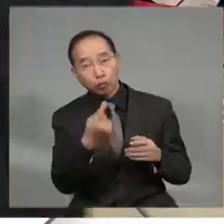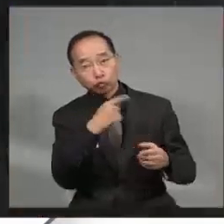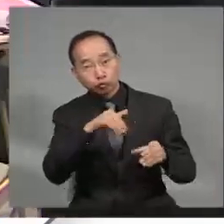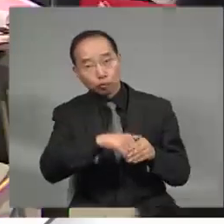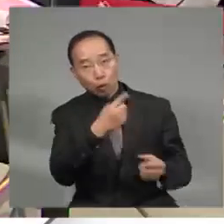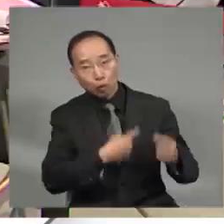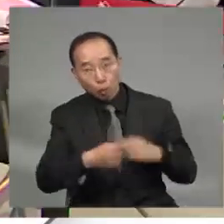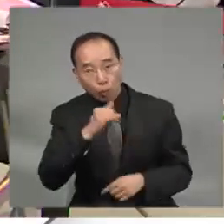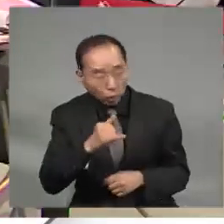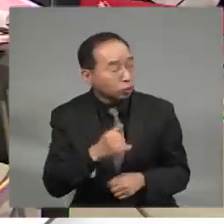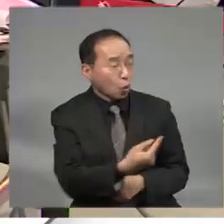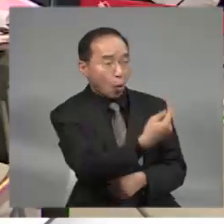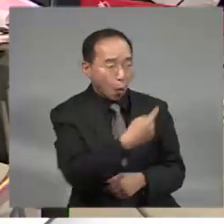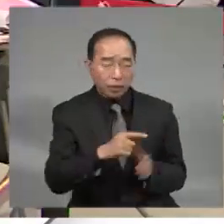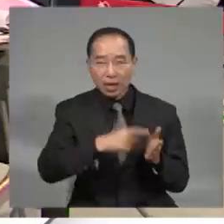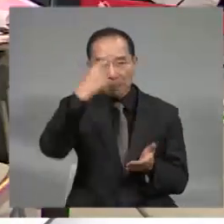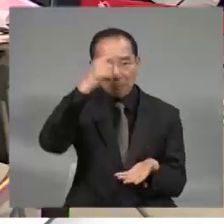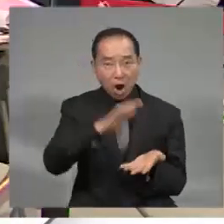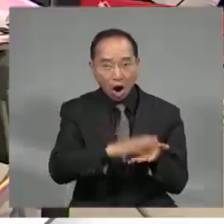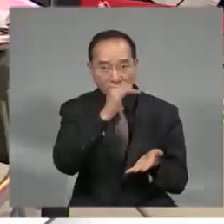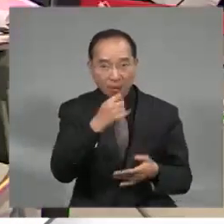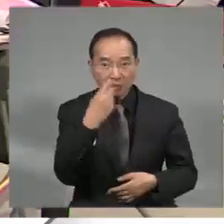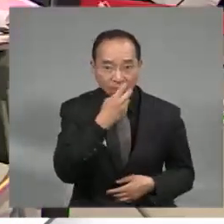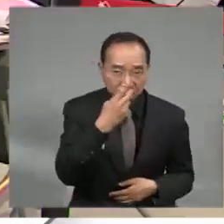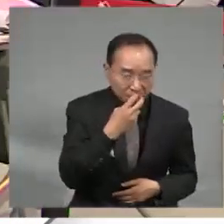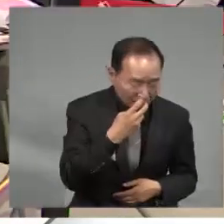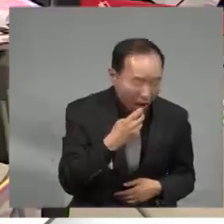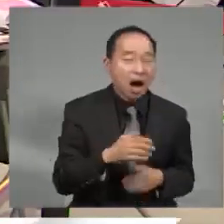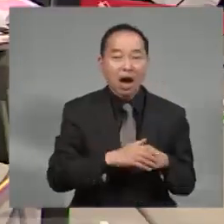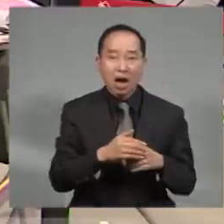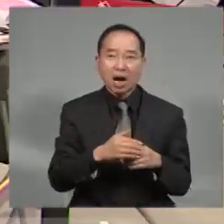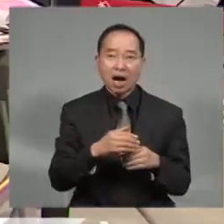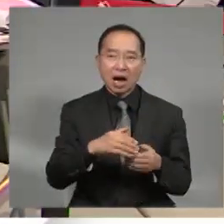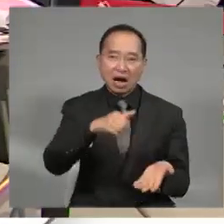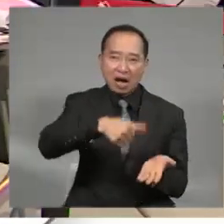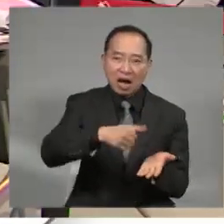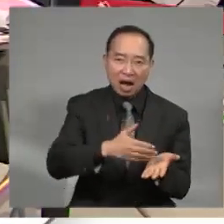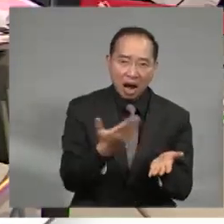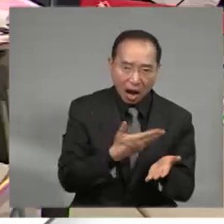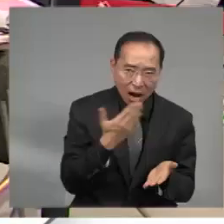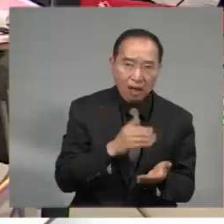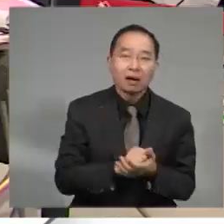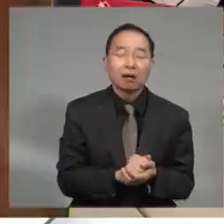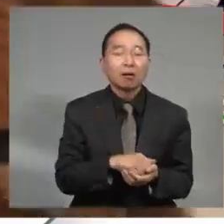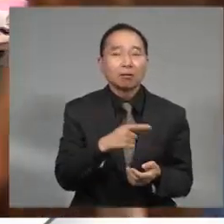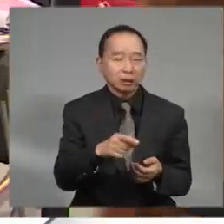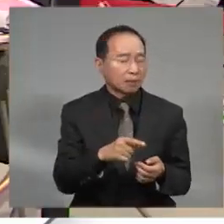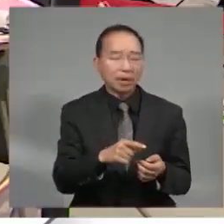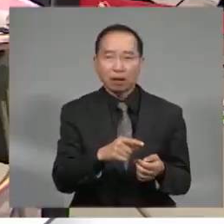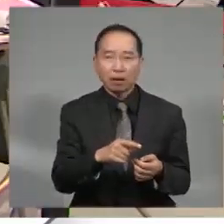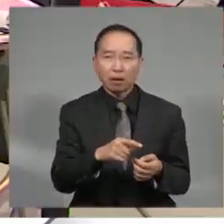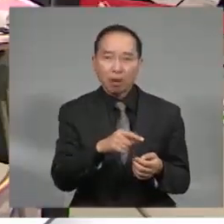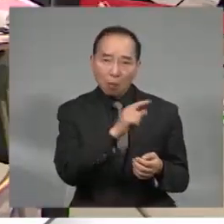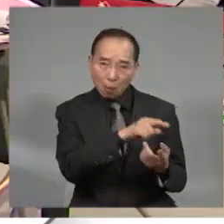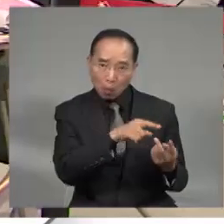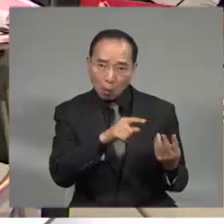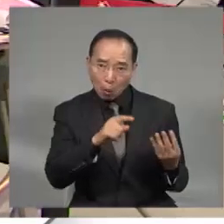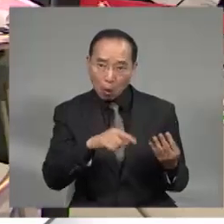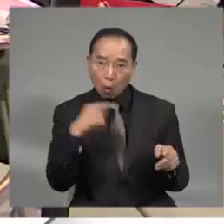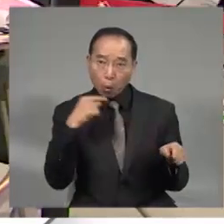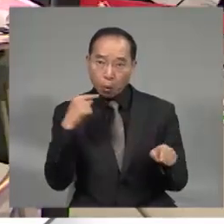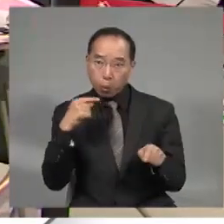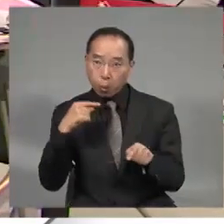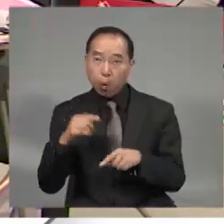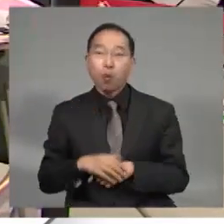발열 체크라든지 그리고 거리 두기라든지 소독이라든지 다양한 방면에서 저희가 신경을 많이 쓰고 진행을 하고 있습니다. 저도